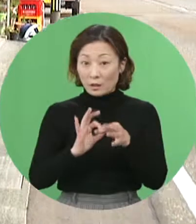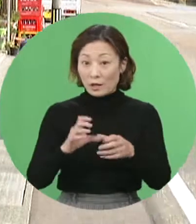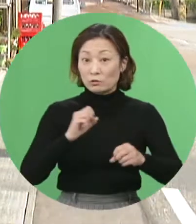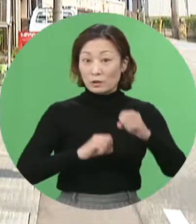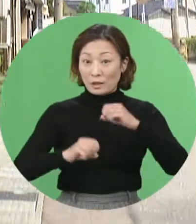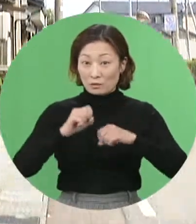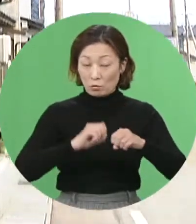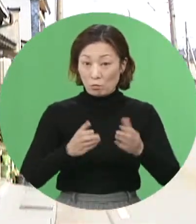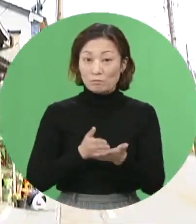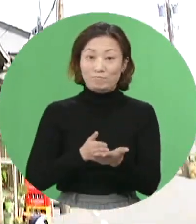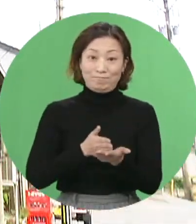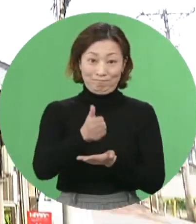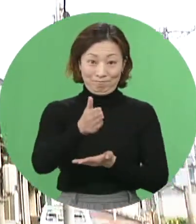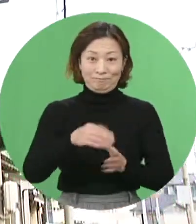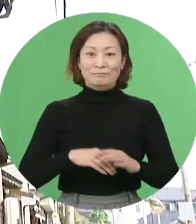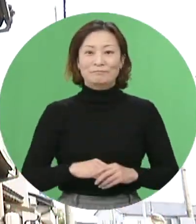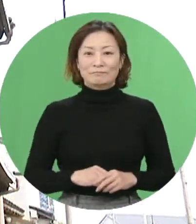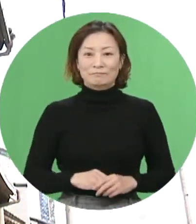始まりました。